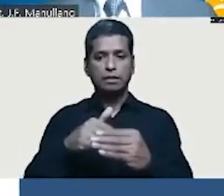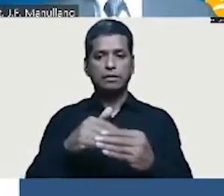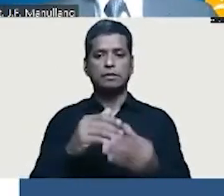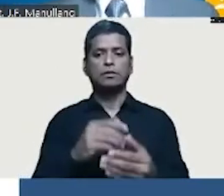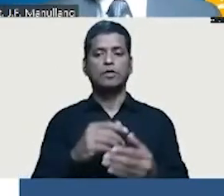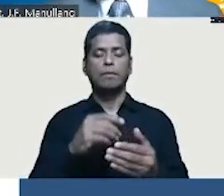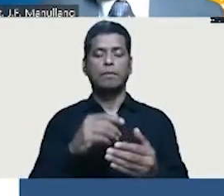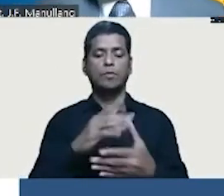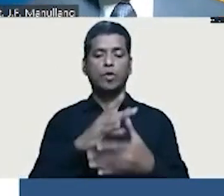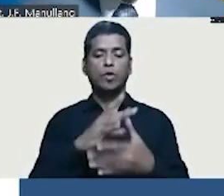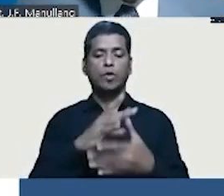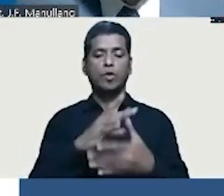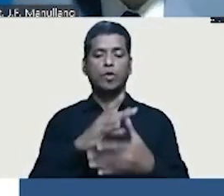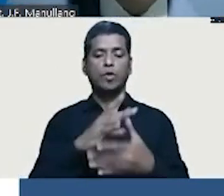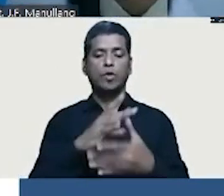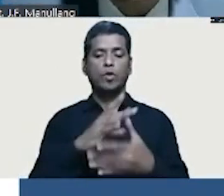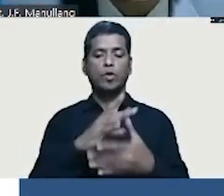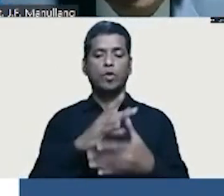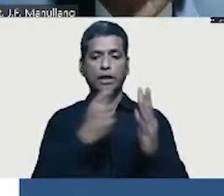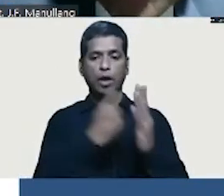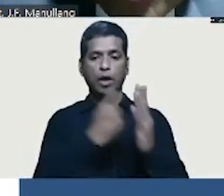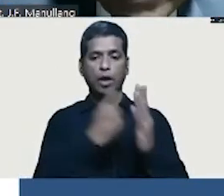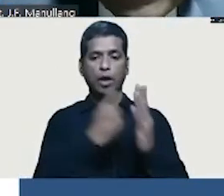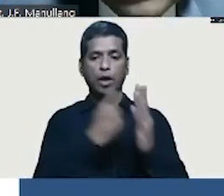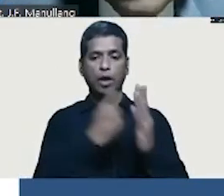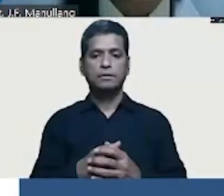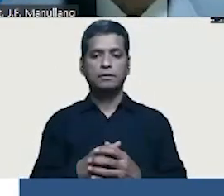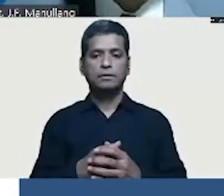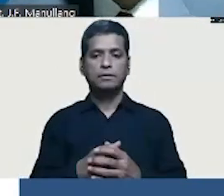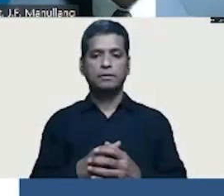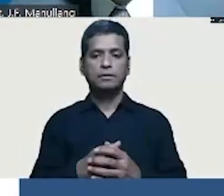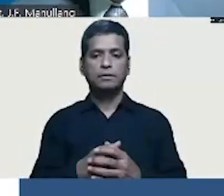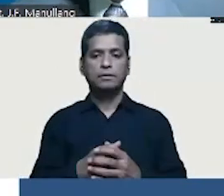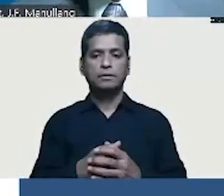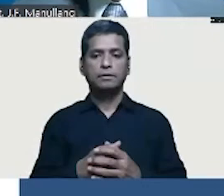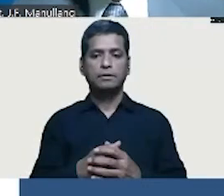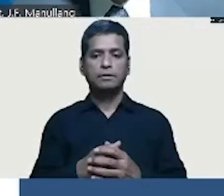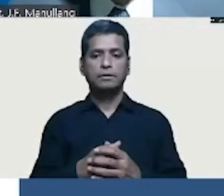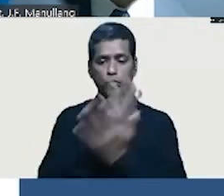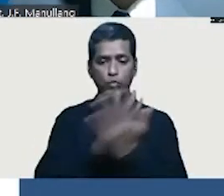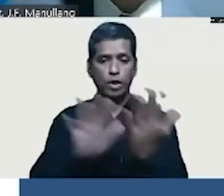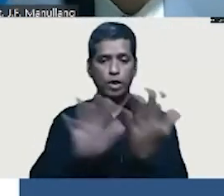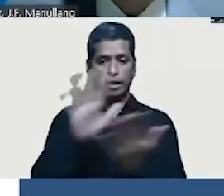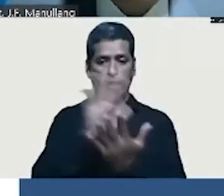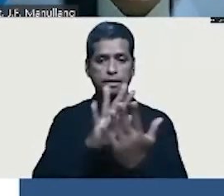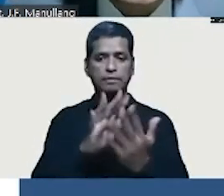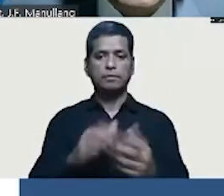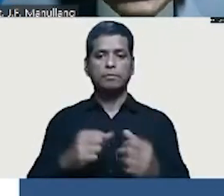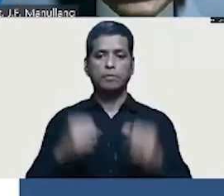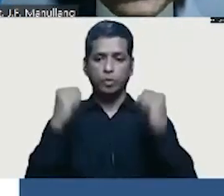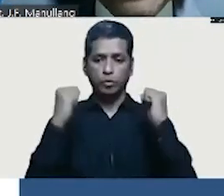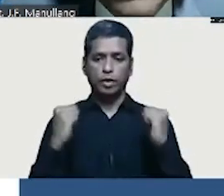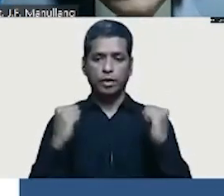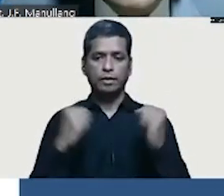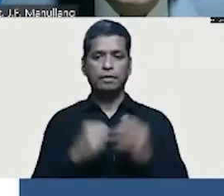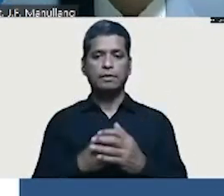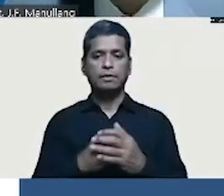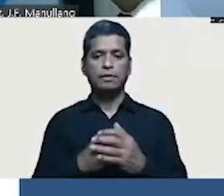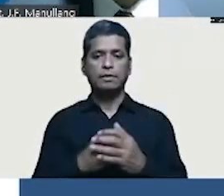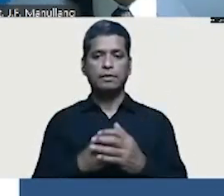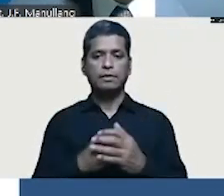kesaksian dan juga semua nubuatan firman Tuhan termasuk kepada jemaat yang terakhir